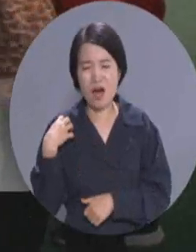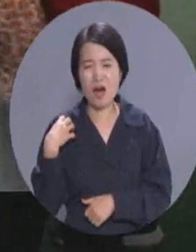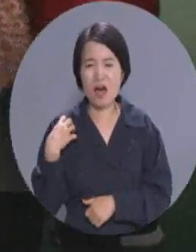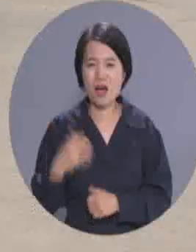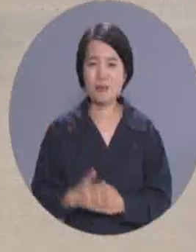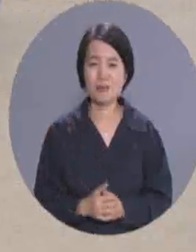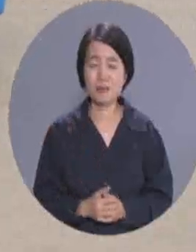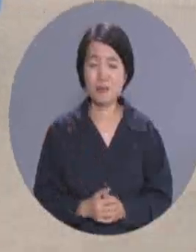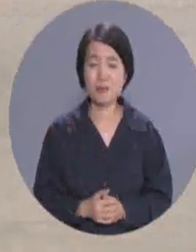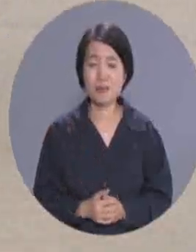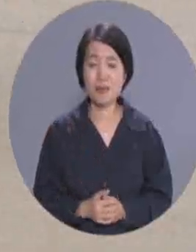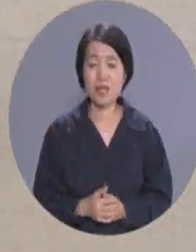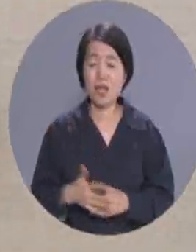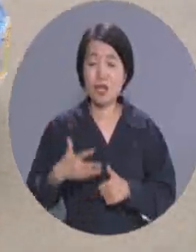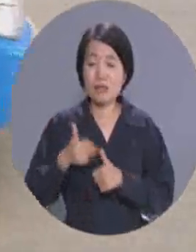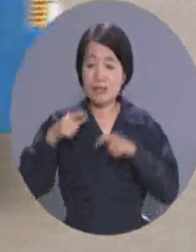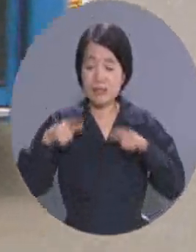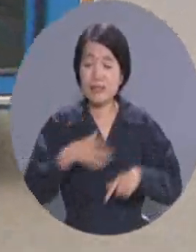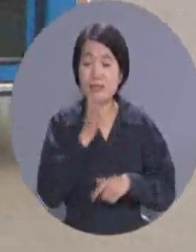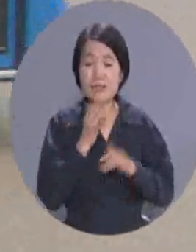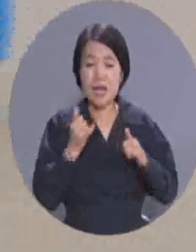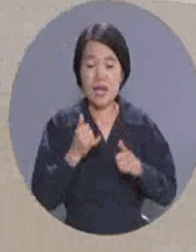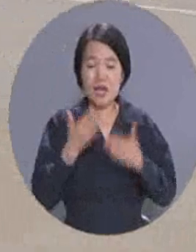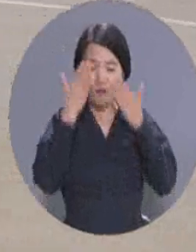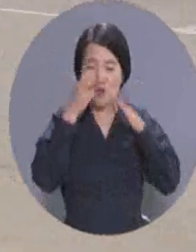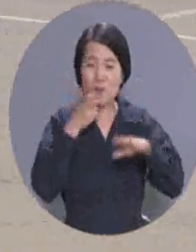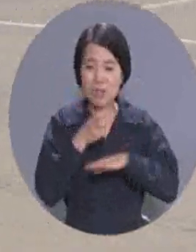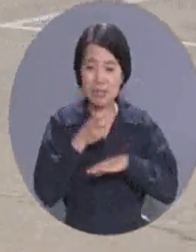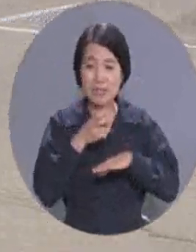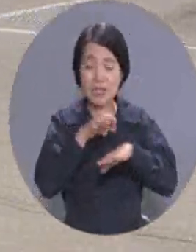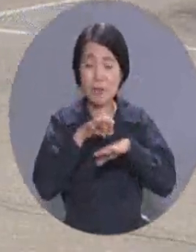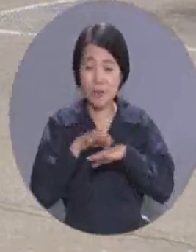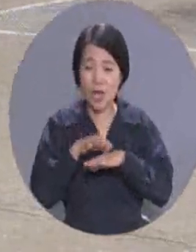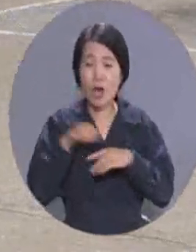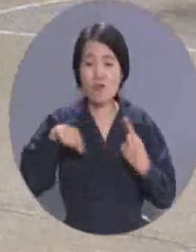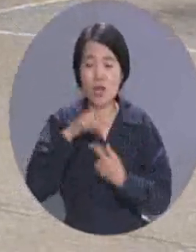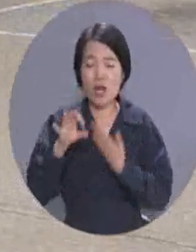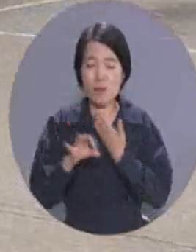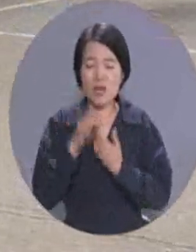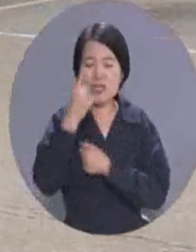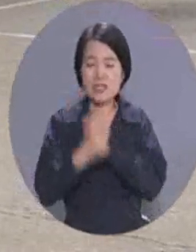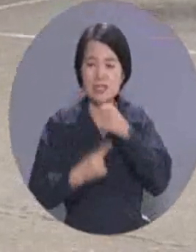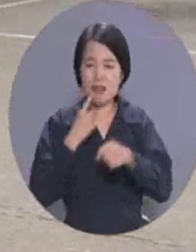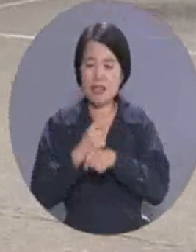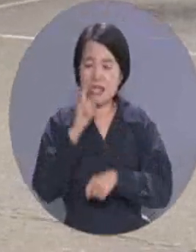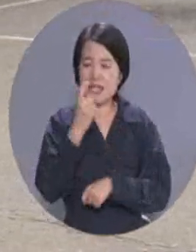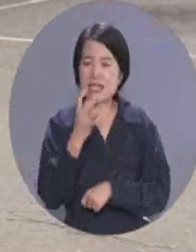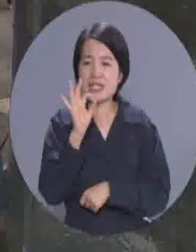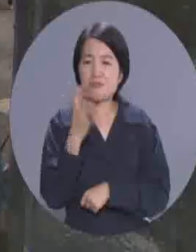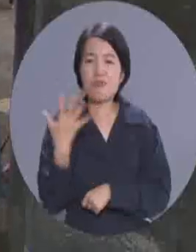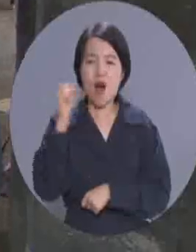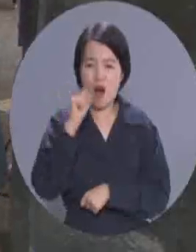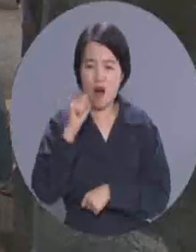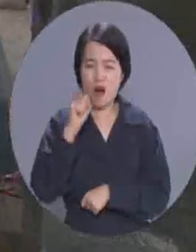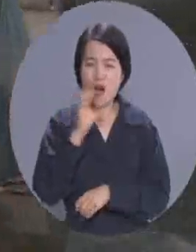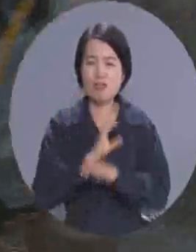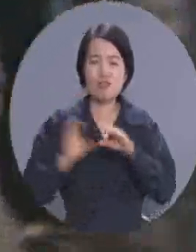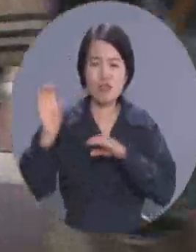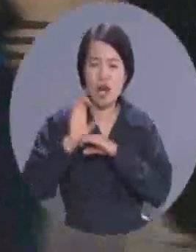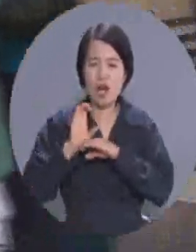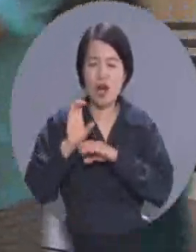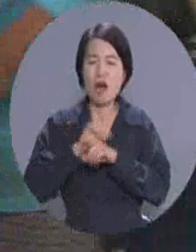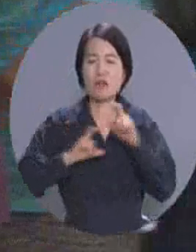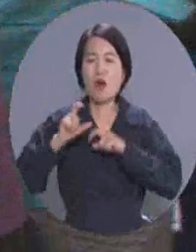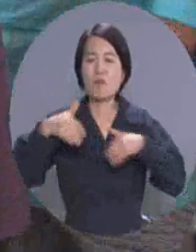때문입니다. 군 지역에서 고령자 무료 시내버스 제도를 운영할 경우 연간 10억 원 안팎의 예산이 더 필요할 것으로